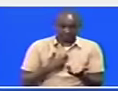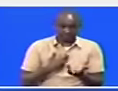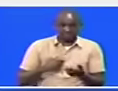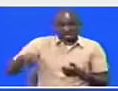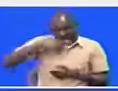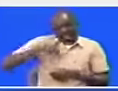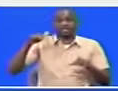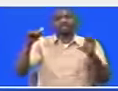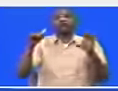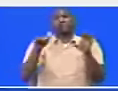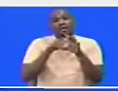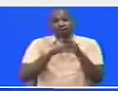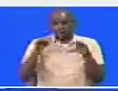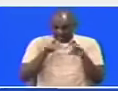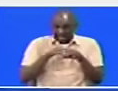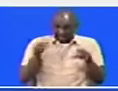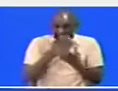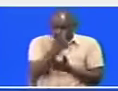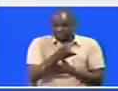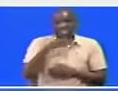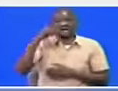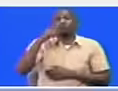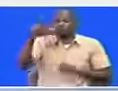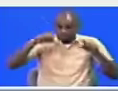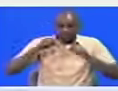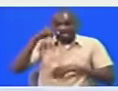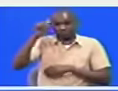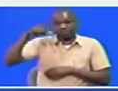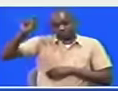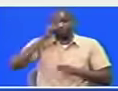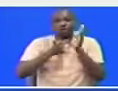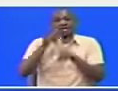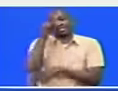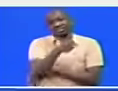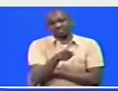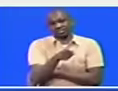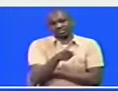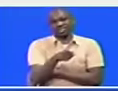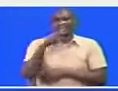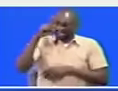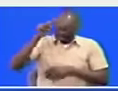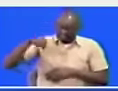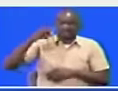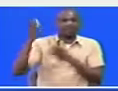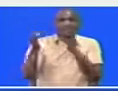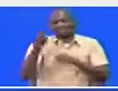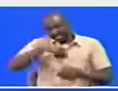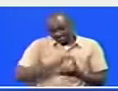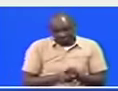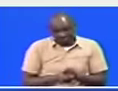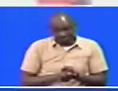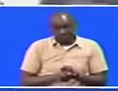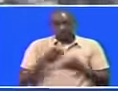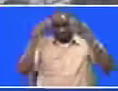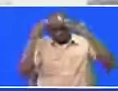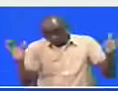part of preparations. We are told that KEPSA has organized it, that KEPSA has invited us. We don't